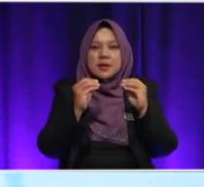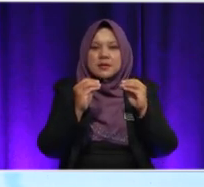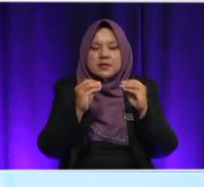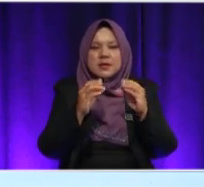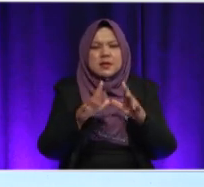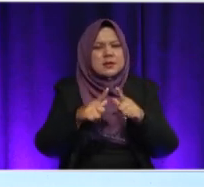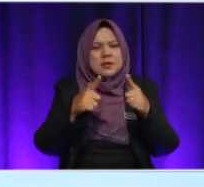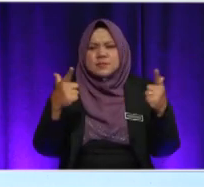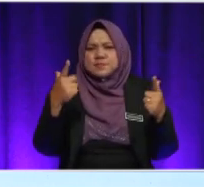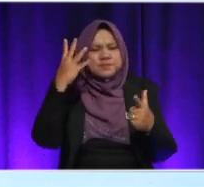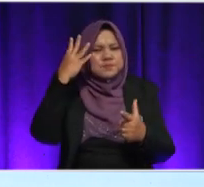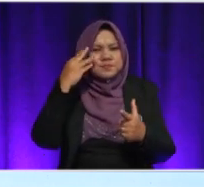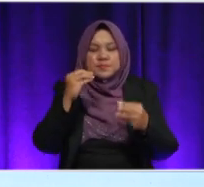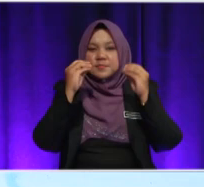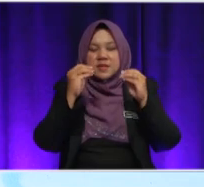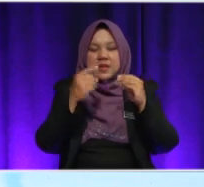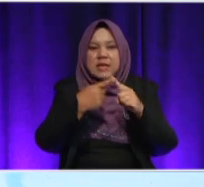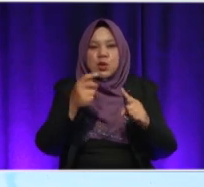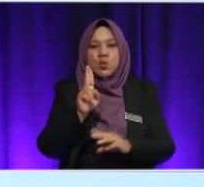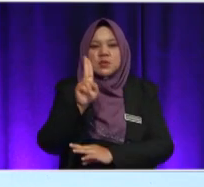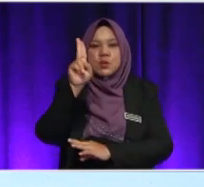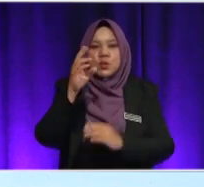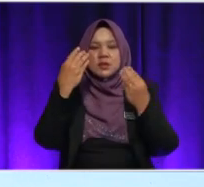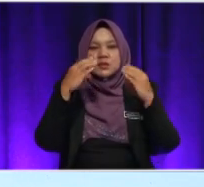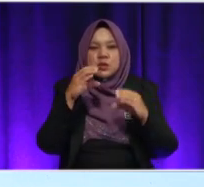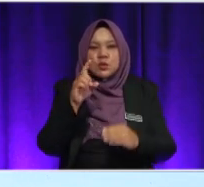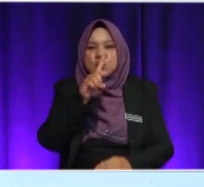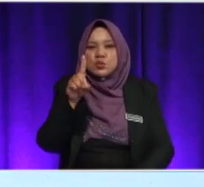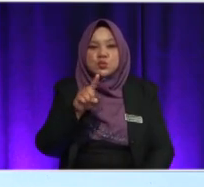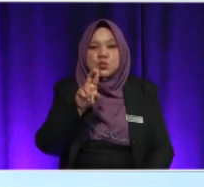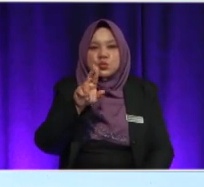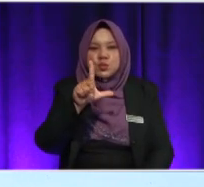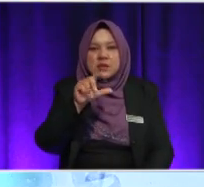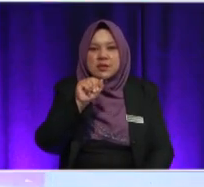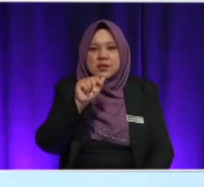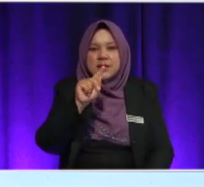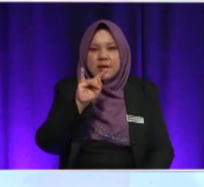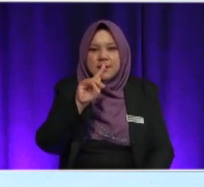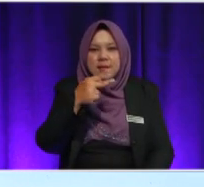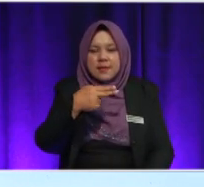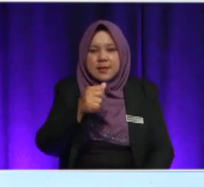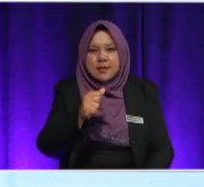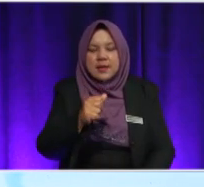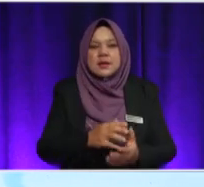luas pengalaman mengajarnya dari Utara yaitu Siti zulika Zainal Assalamualaikum